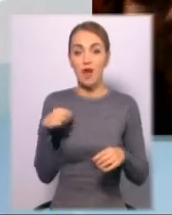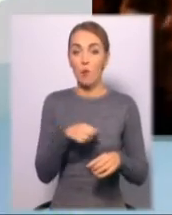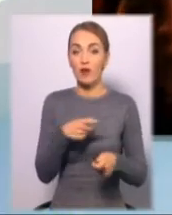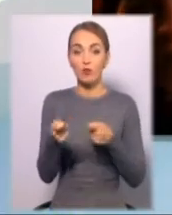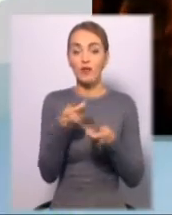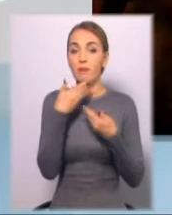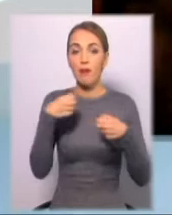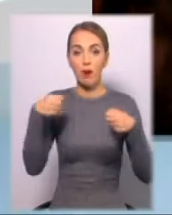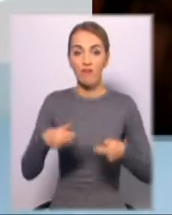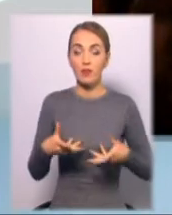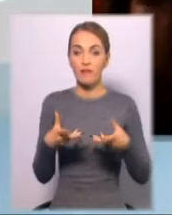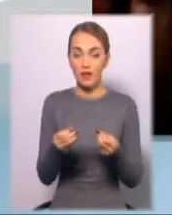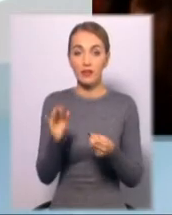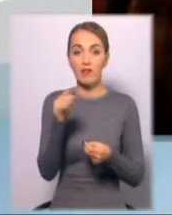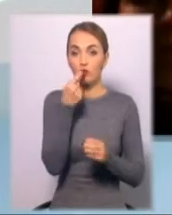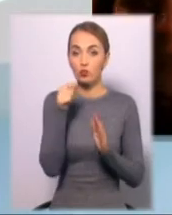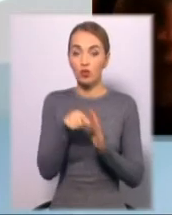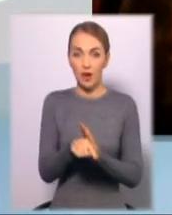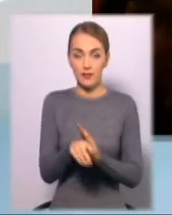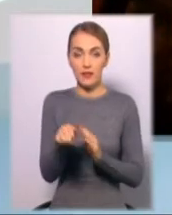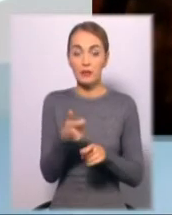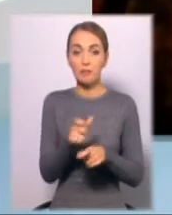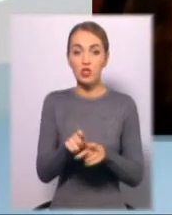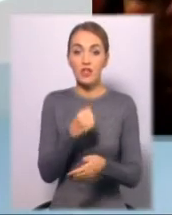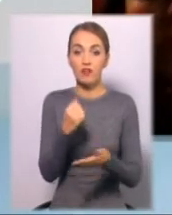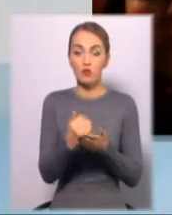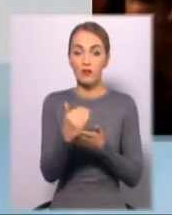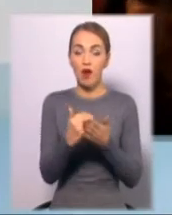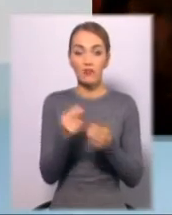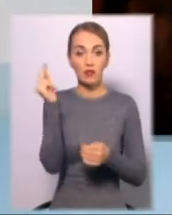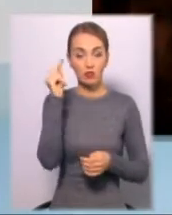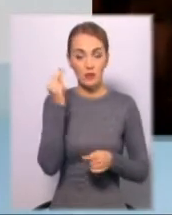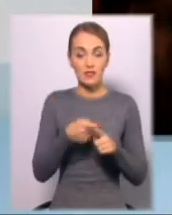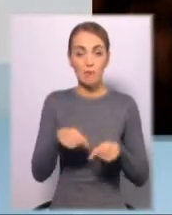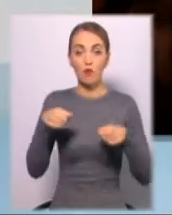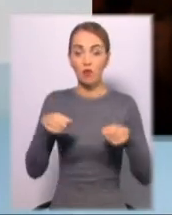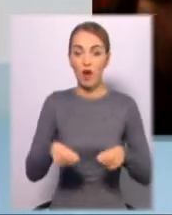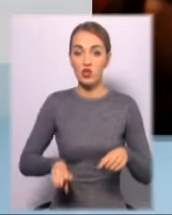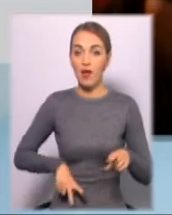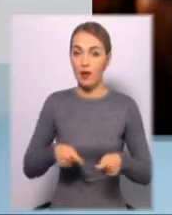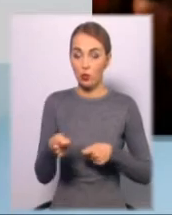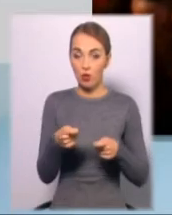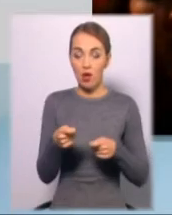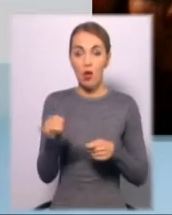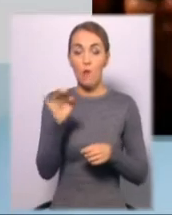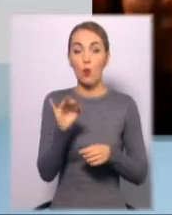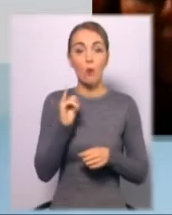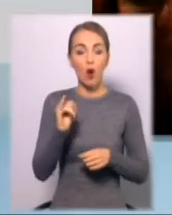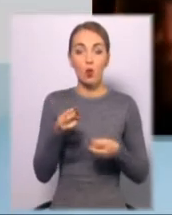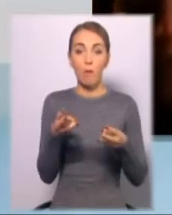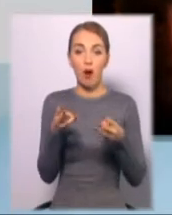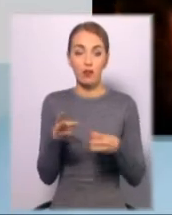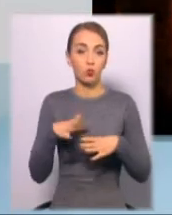має права впливати і навіть і втручатися, а тим більше затверджувати графік навчання, адже це повноваження ректора. А про погане йому опалення, мовляв,